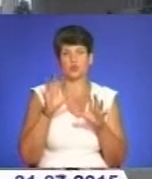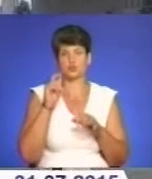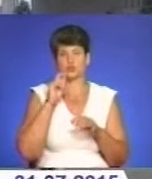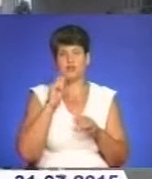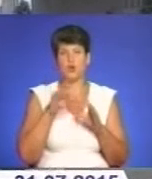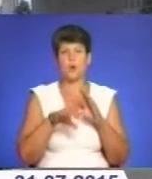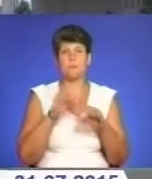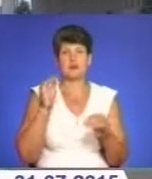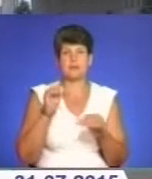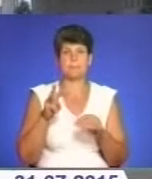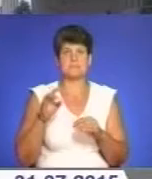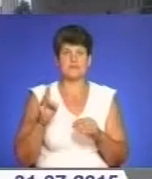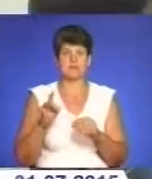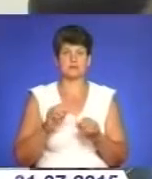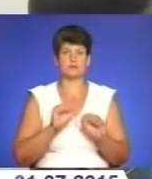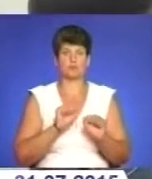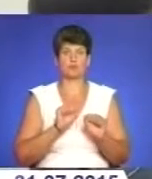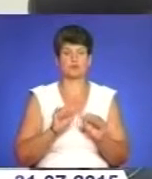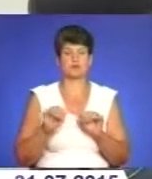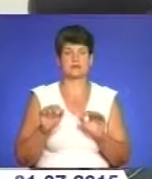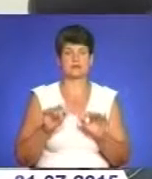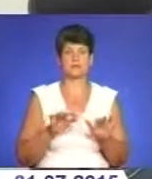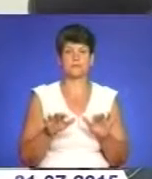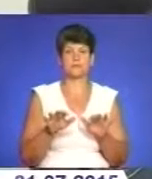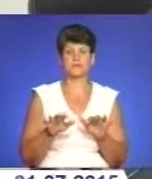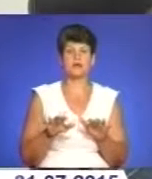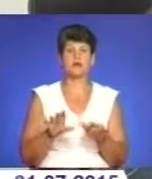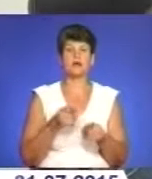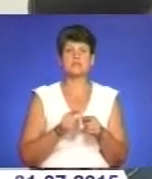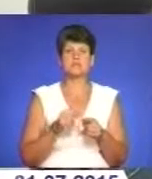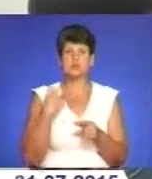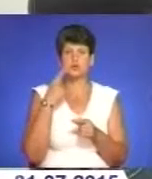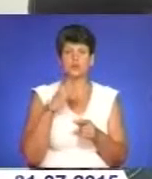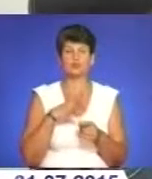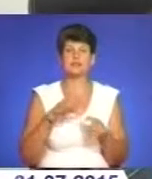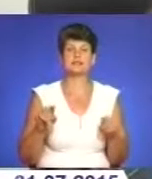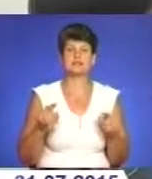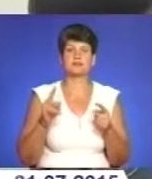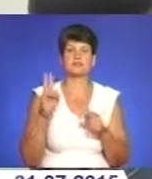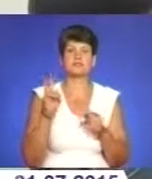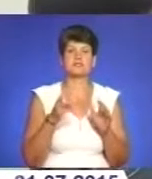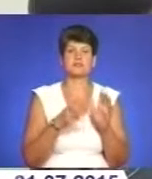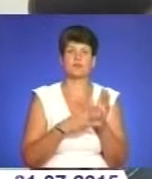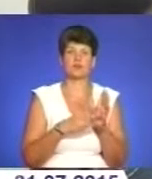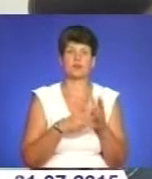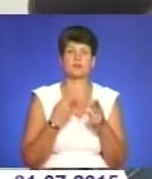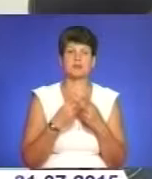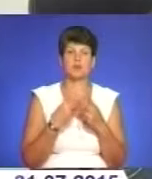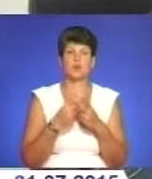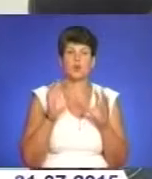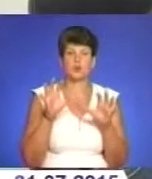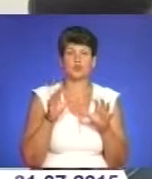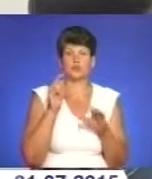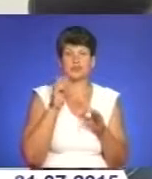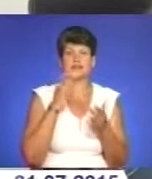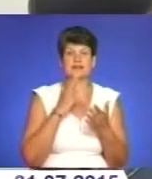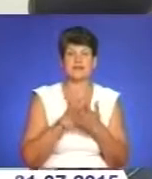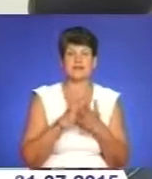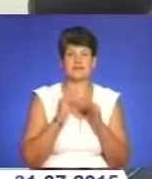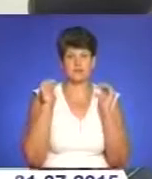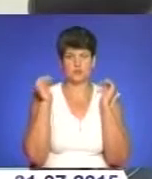обрання міри запобіжного заходу. На даний час вказані особи були затримані в порядку статті 208 Кримінального процесуального кодексу і перебувають в